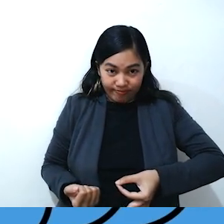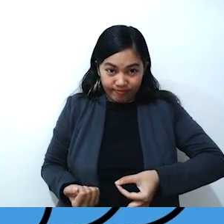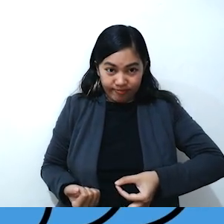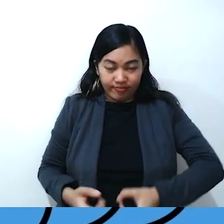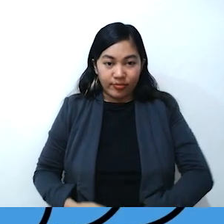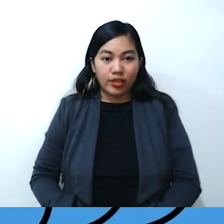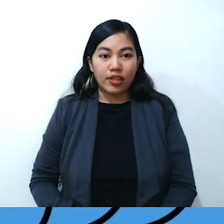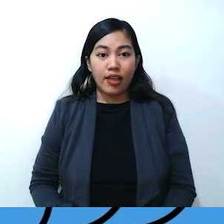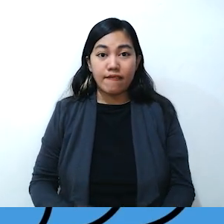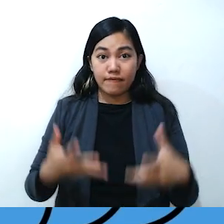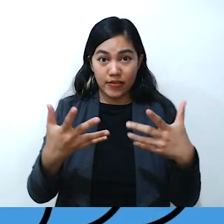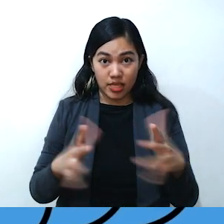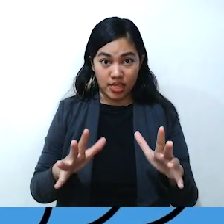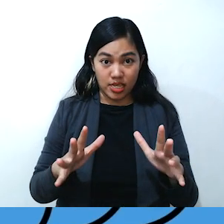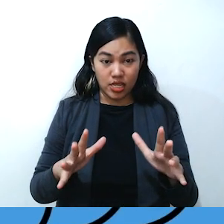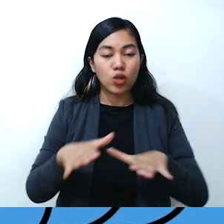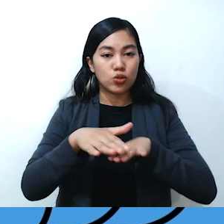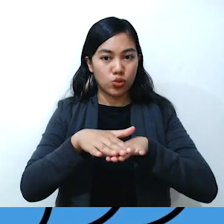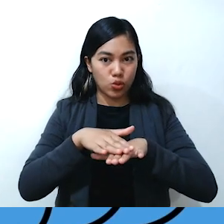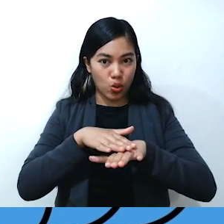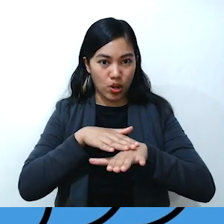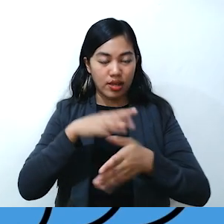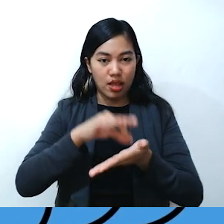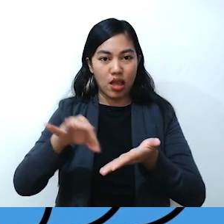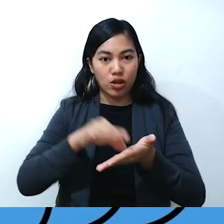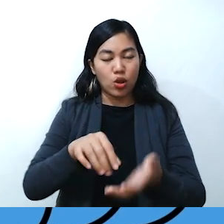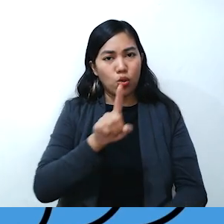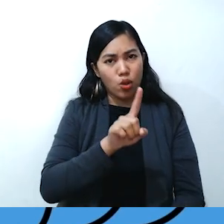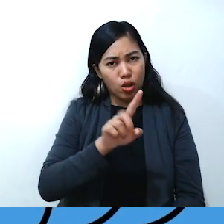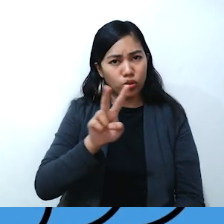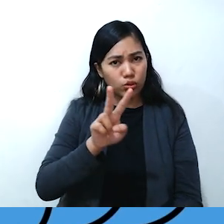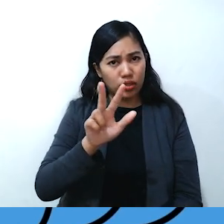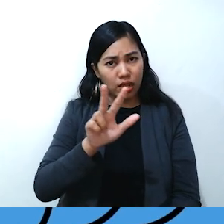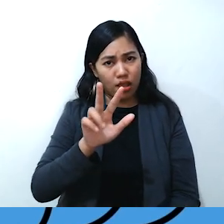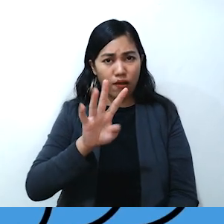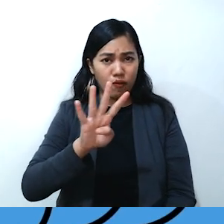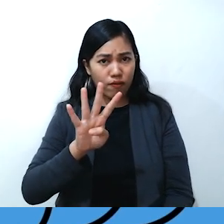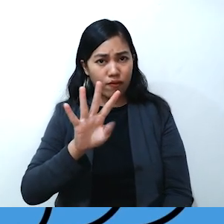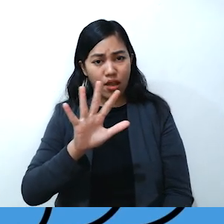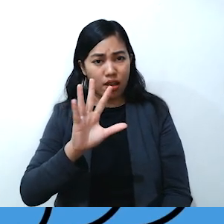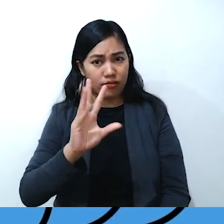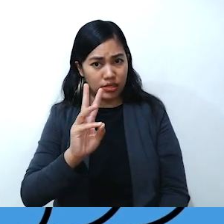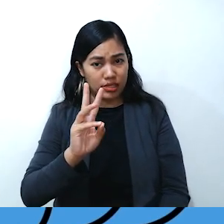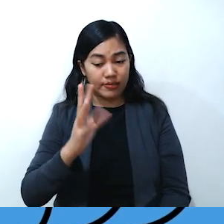dulo. Pagkatapos ng injection, mabagal akong bumibilang hanggang 6 bago ko hugutin ang karayom.